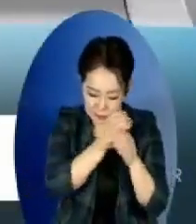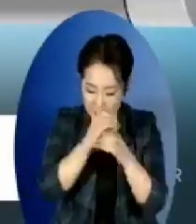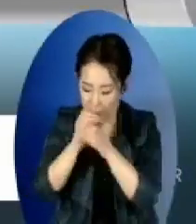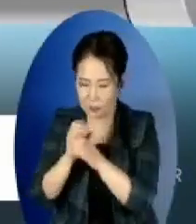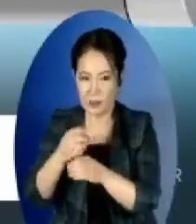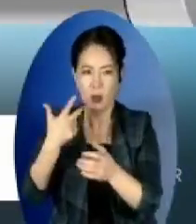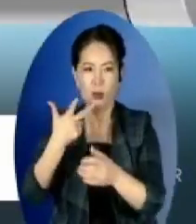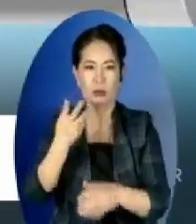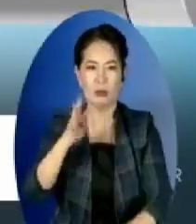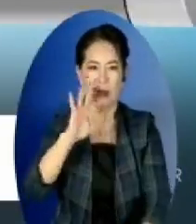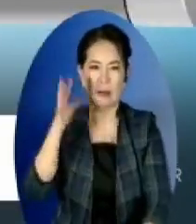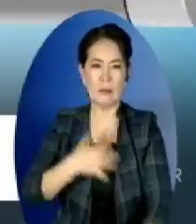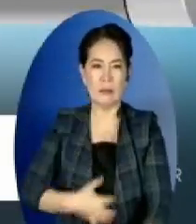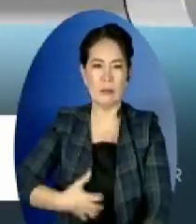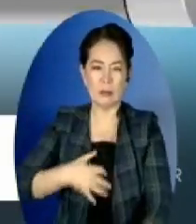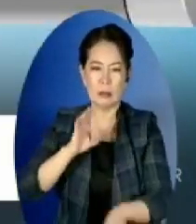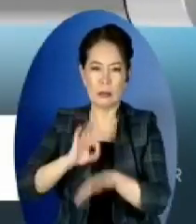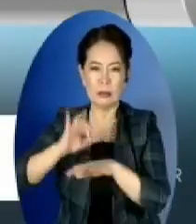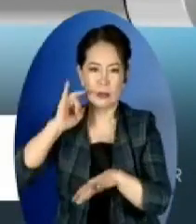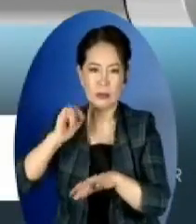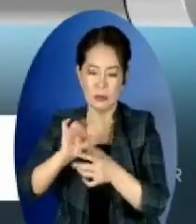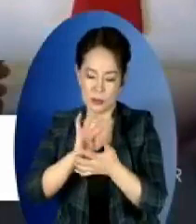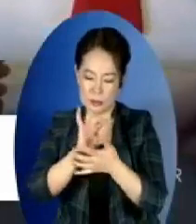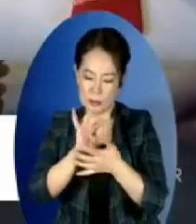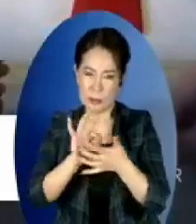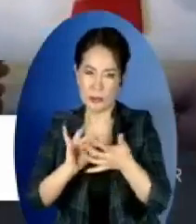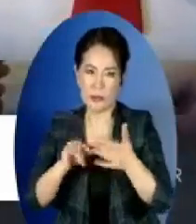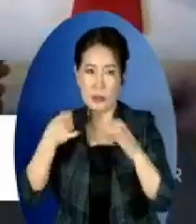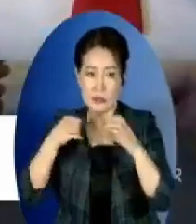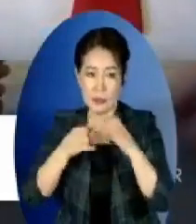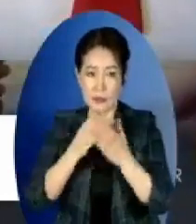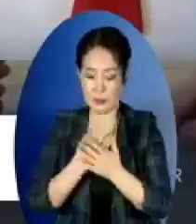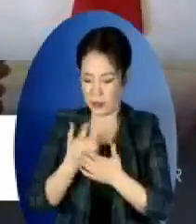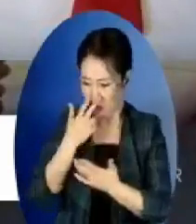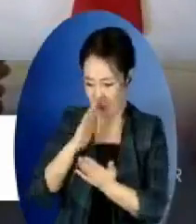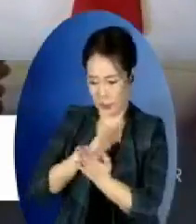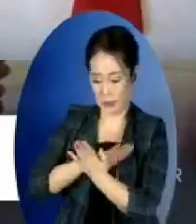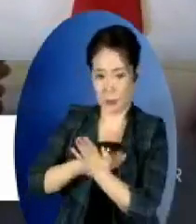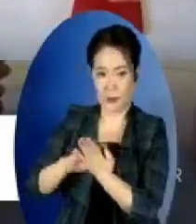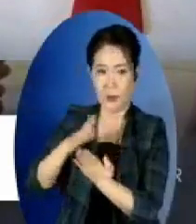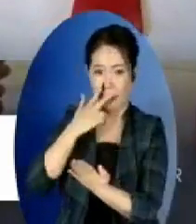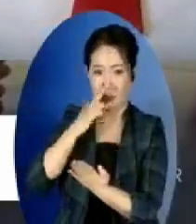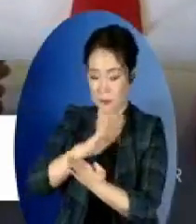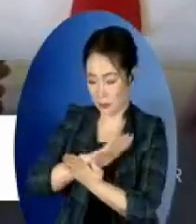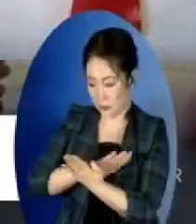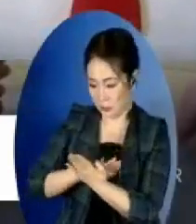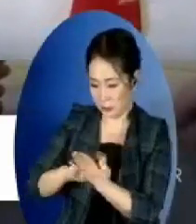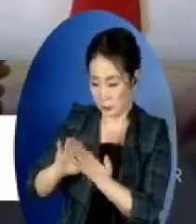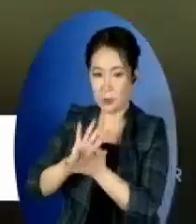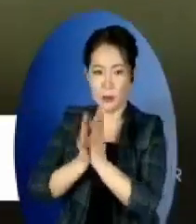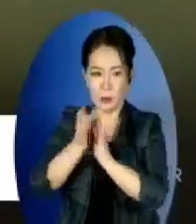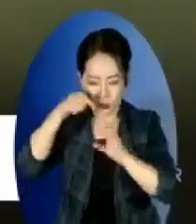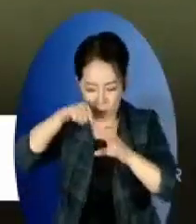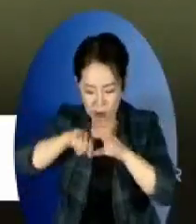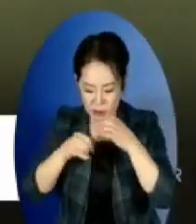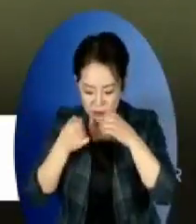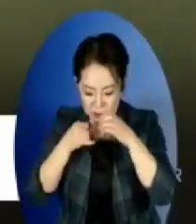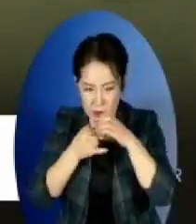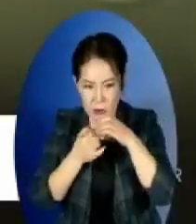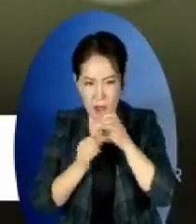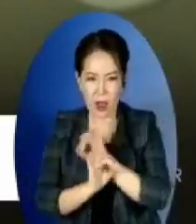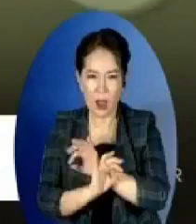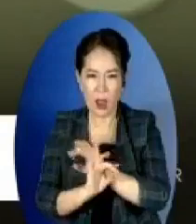байна. Үүн дотор гидсний халдвар үүсгэгч хүртэл байжээ. Гар утасны дэлгэцэн харахад цэвэрхэн байсан ч ямар их ням бактери байгааг хүмүүс